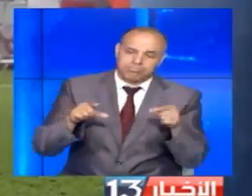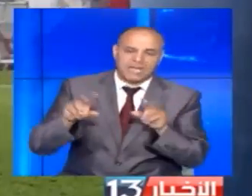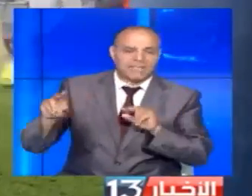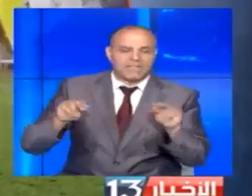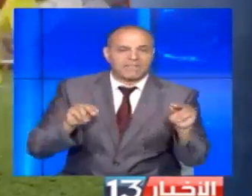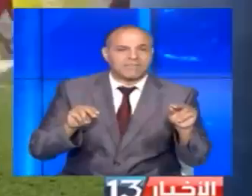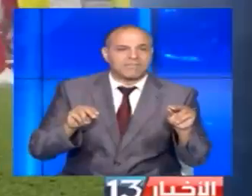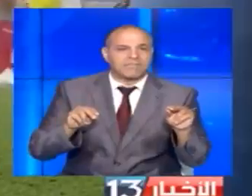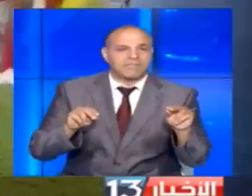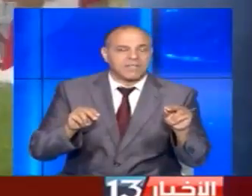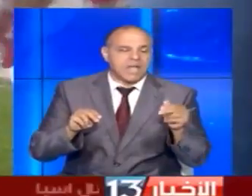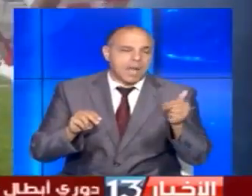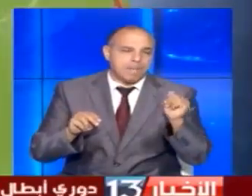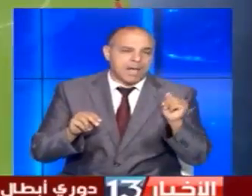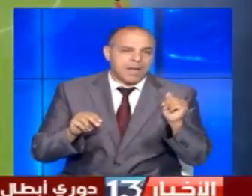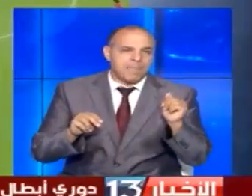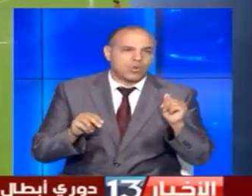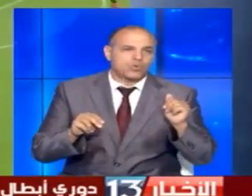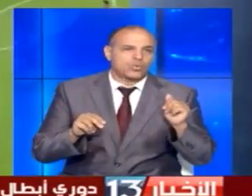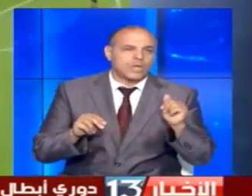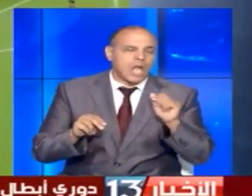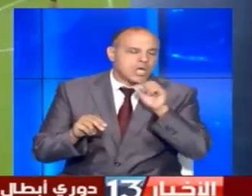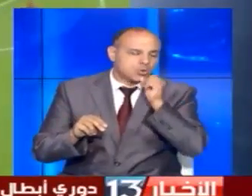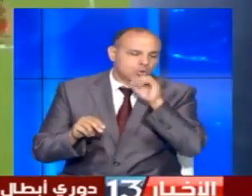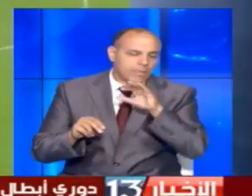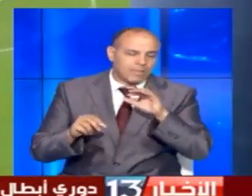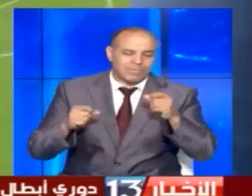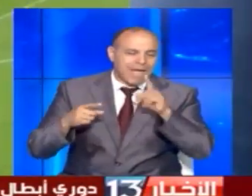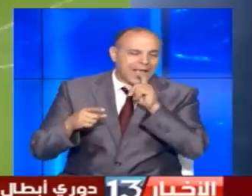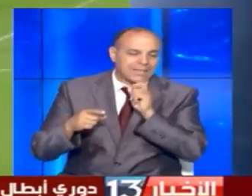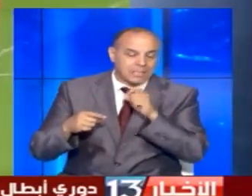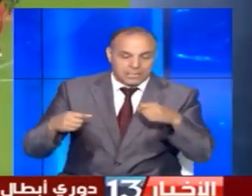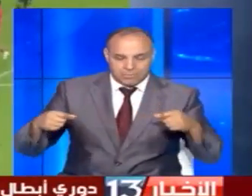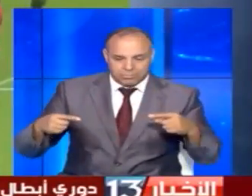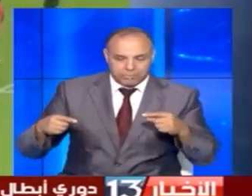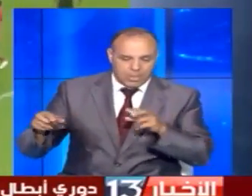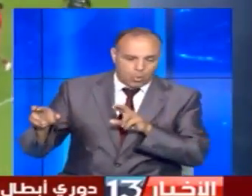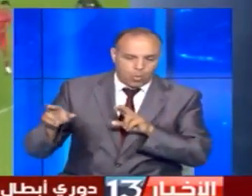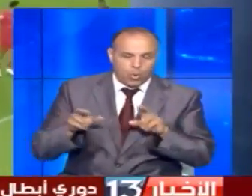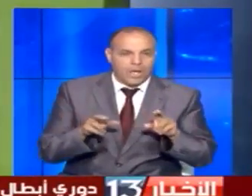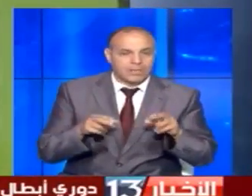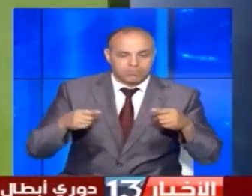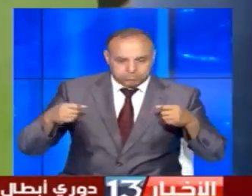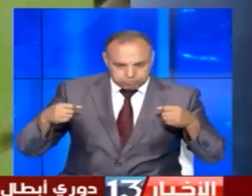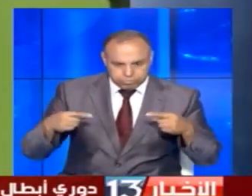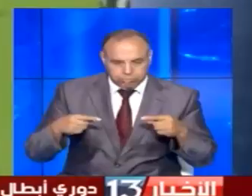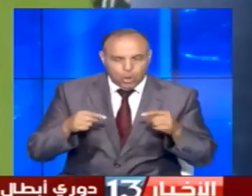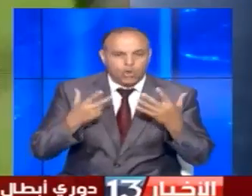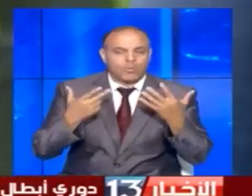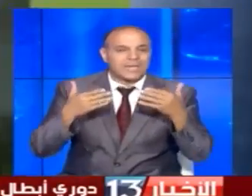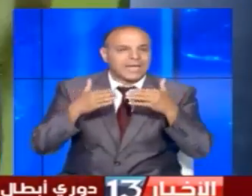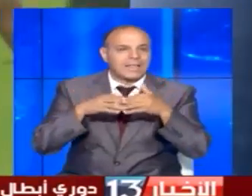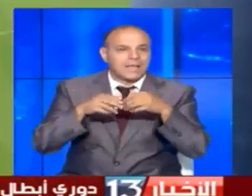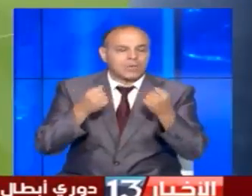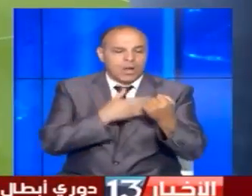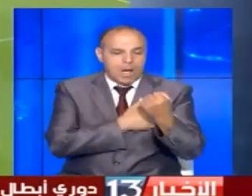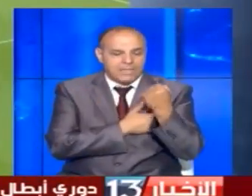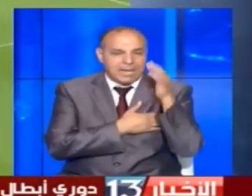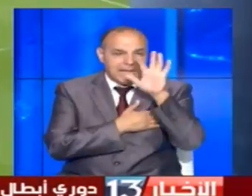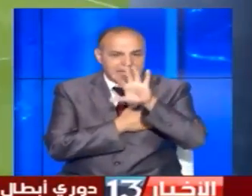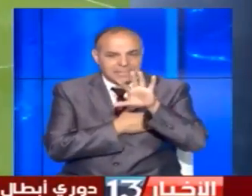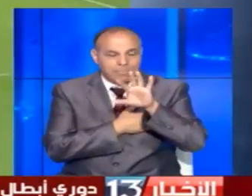التعادل لفريقه أمام غريمه السد القطري في لقاء ذهاب قمة مواجهات ثمن نهائي دوري أبطال